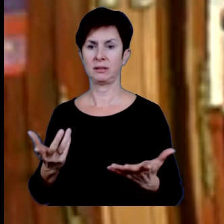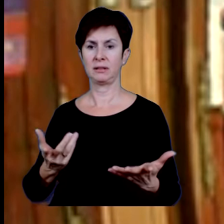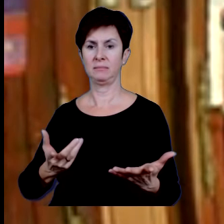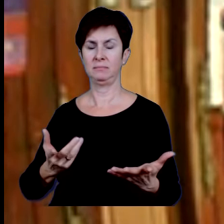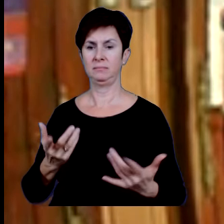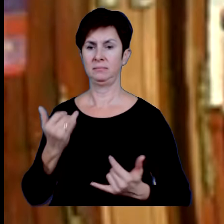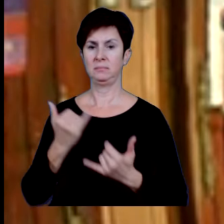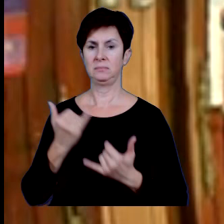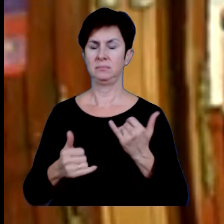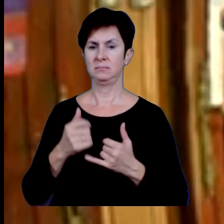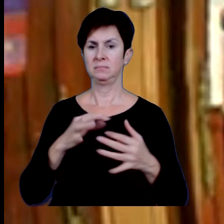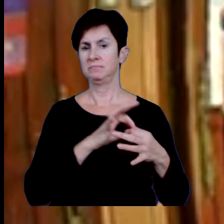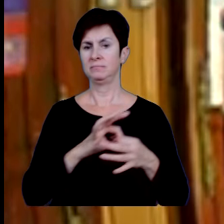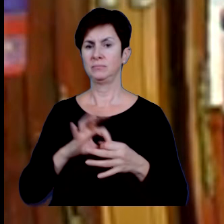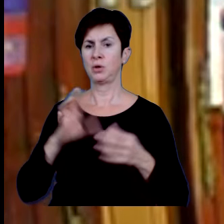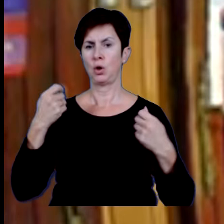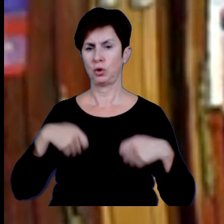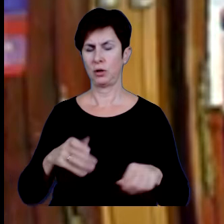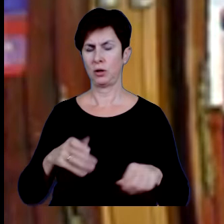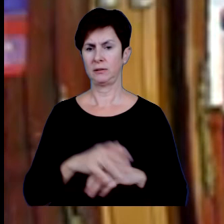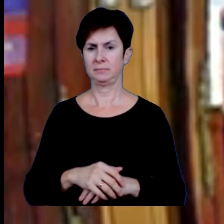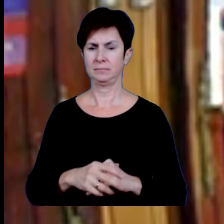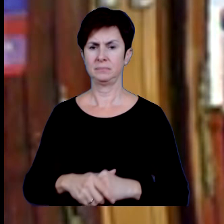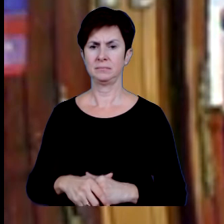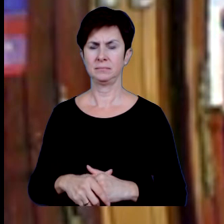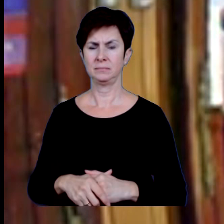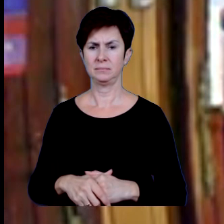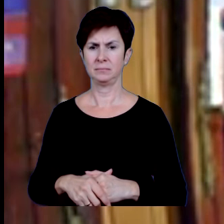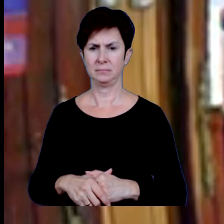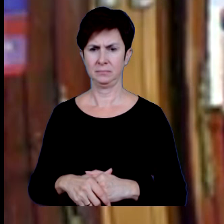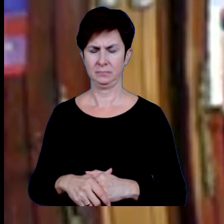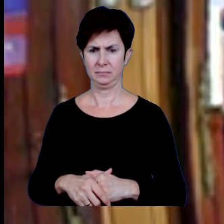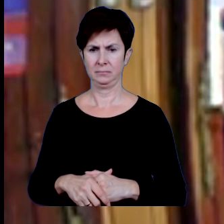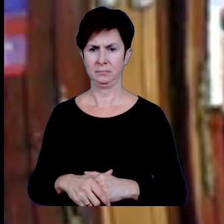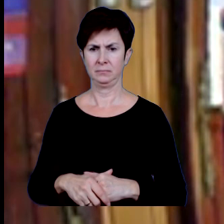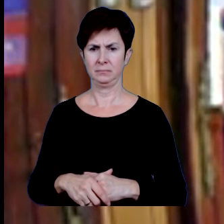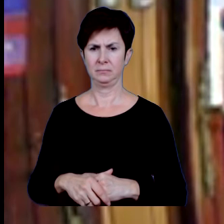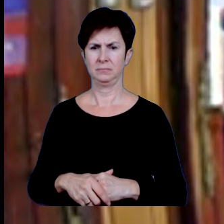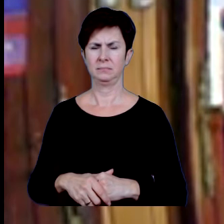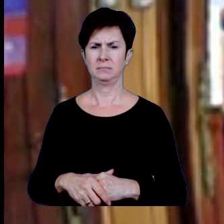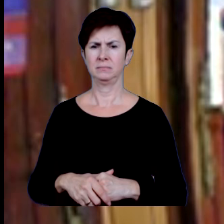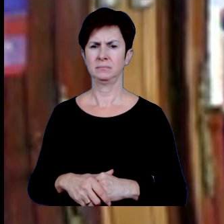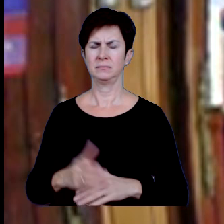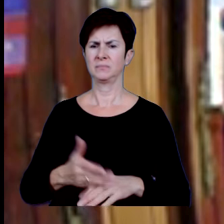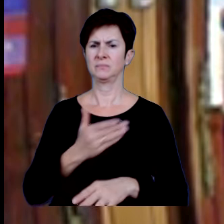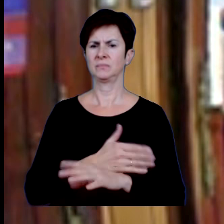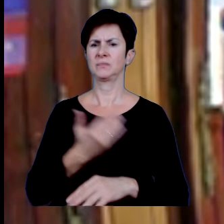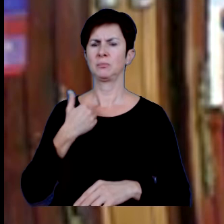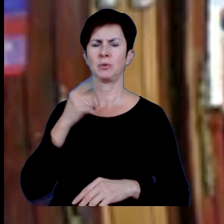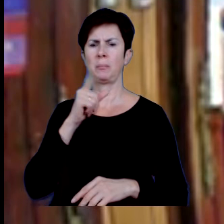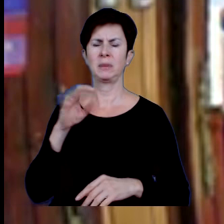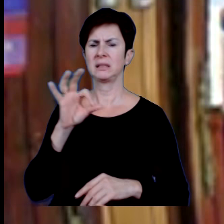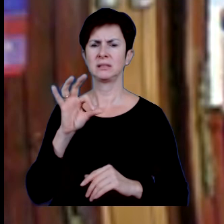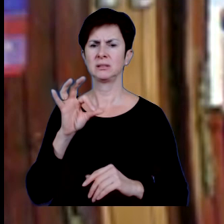pociągnął rolnictwo. Wprowadził ekoschematy PiS. W dniu dzisiejszym czy teraz przy nowych